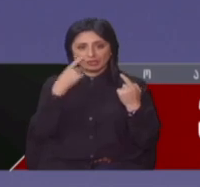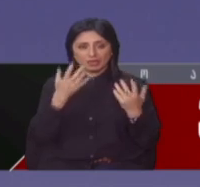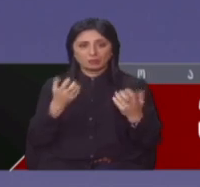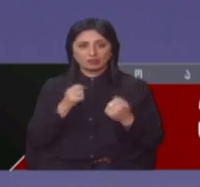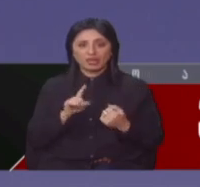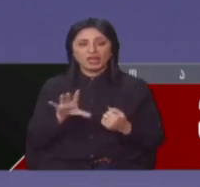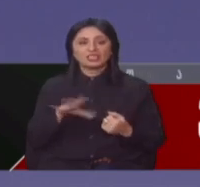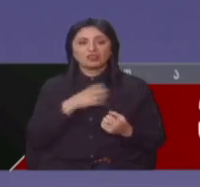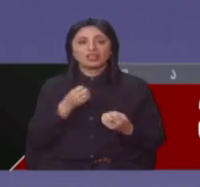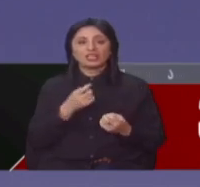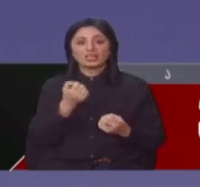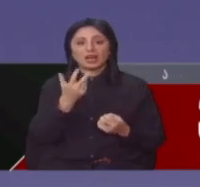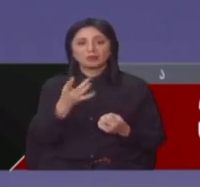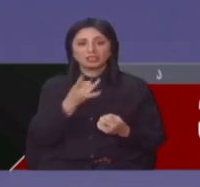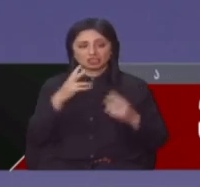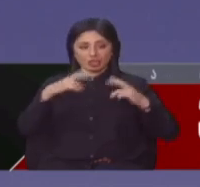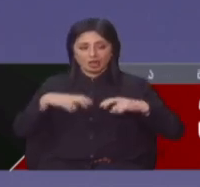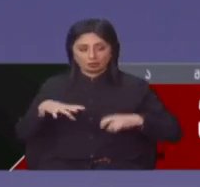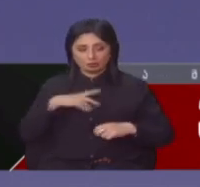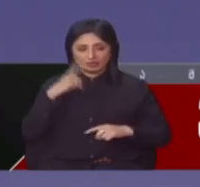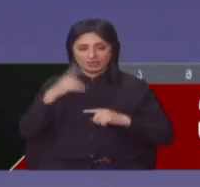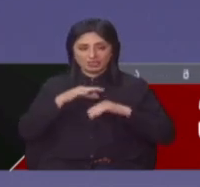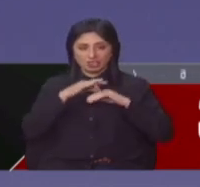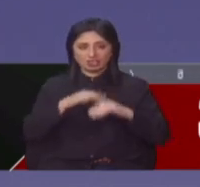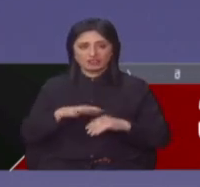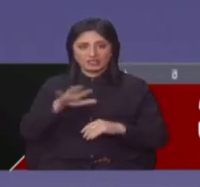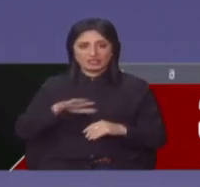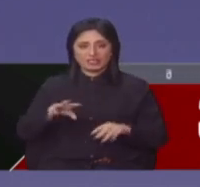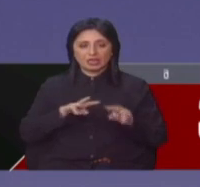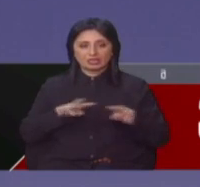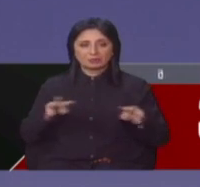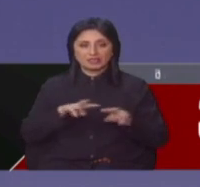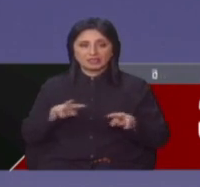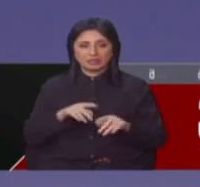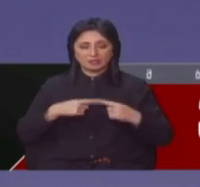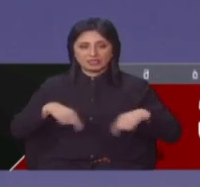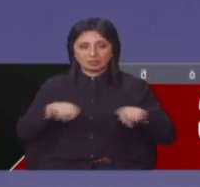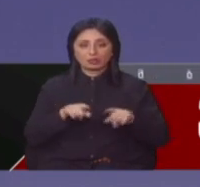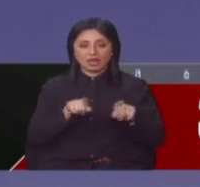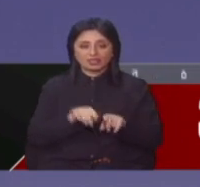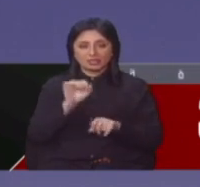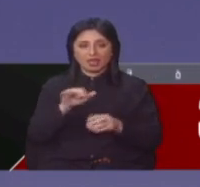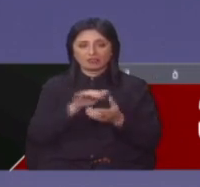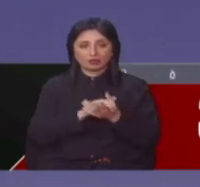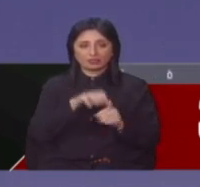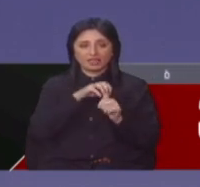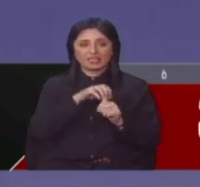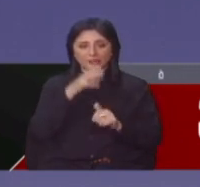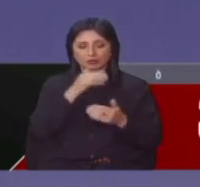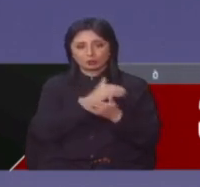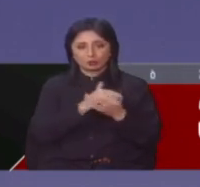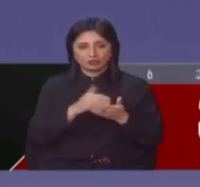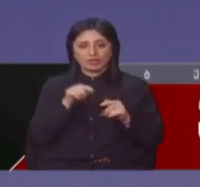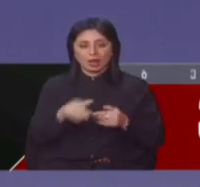მიიღო, რაც იყო კიდევაც რამდენჯერმე განხილული წელს ჩატარებულ საგარეო საქმეთა მინისტრების საბჭოზე, ასევე ევროკავშირის ლიდერების